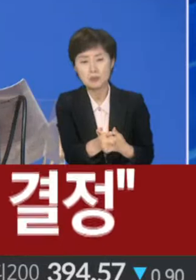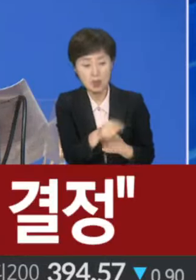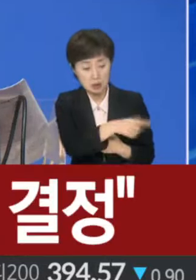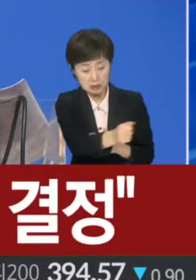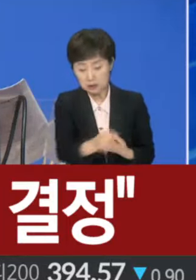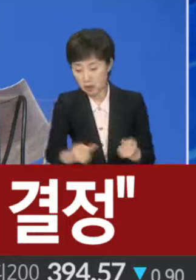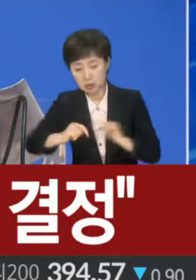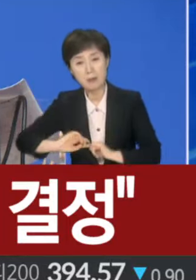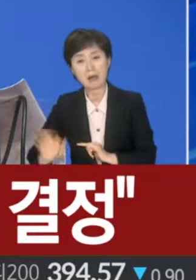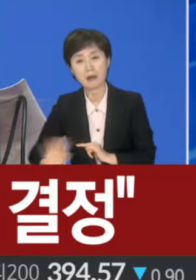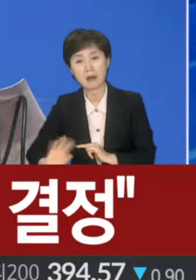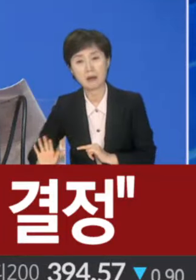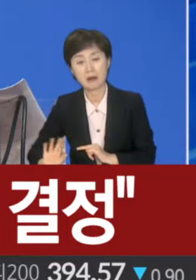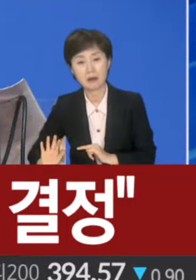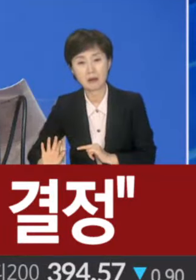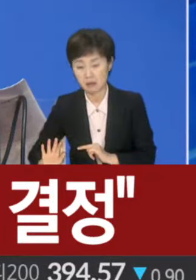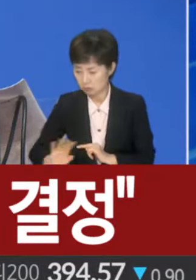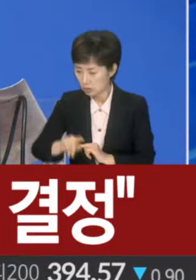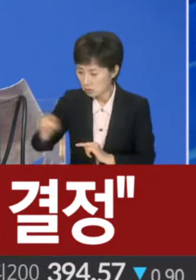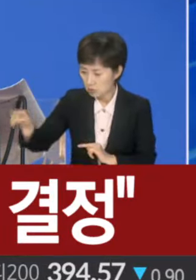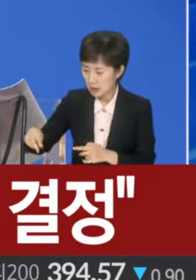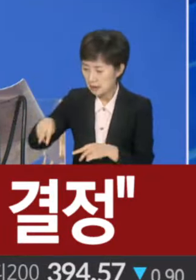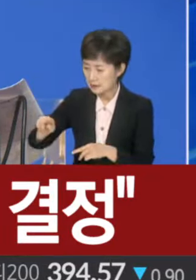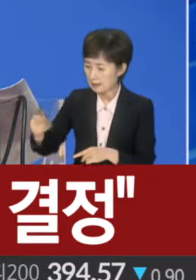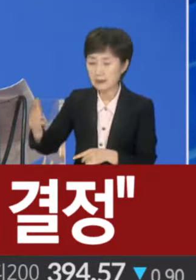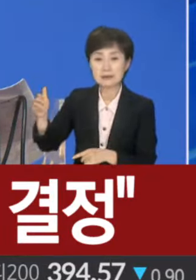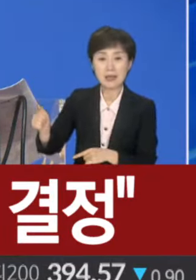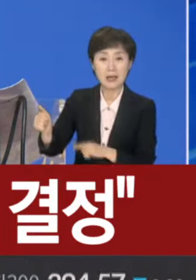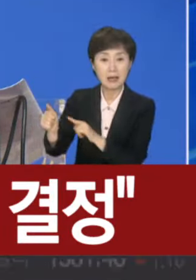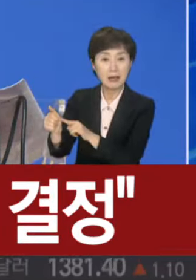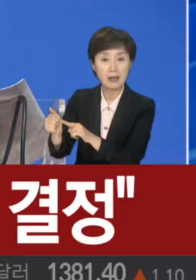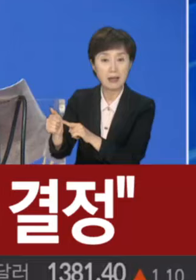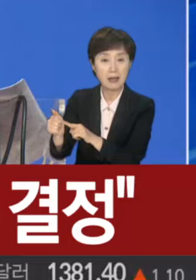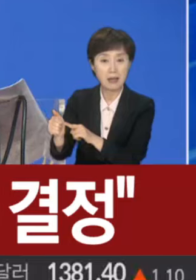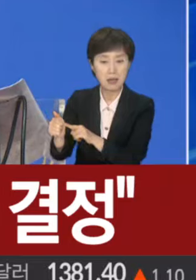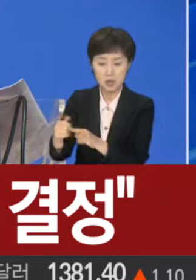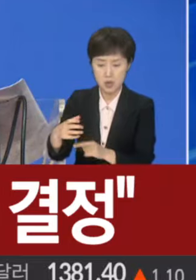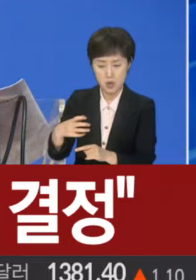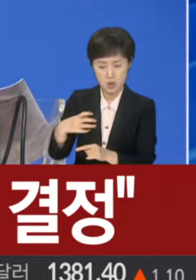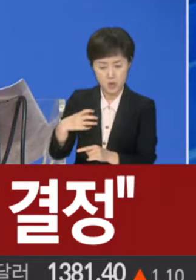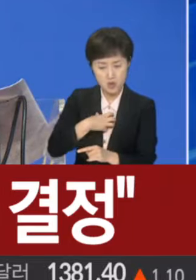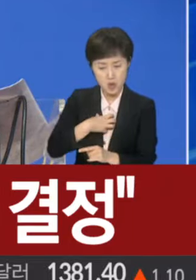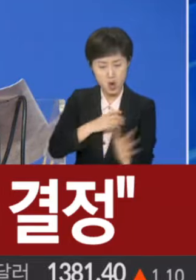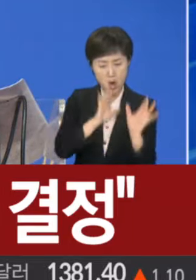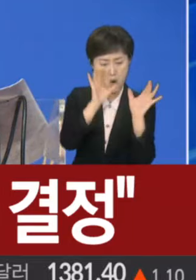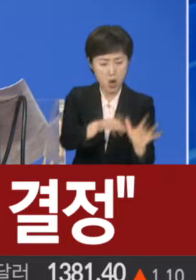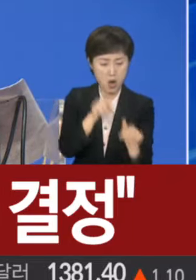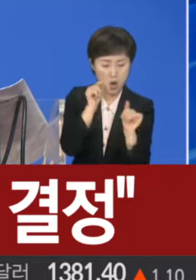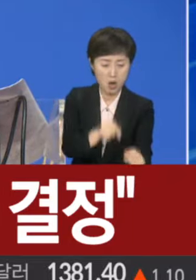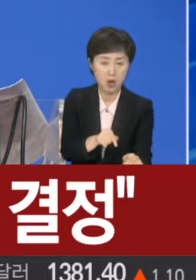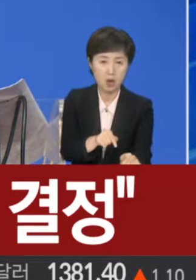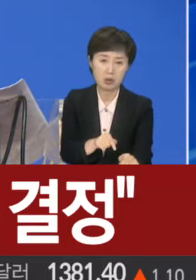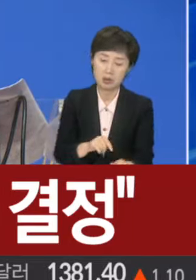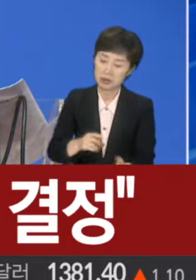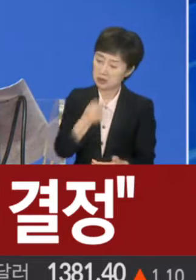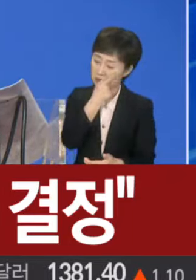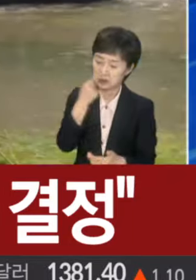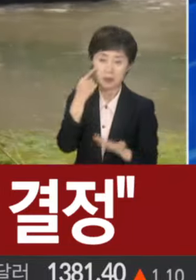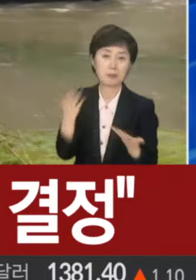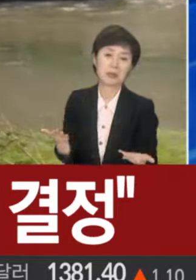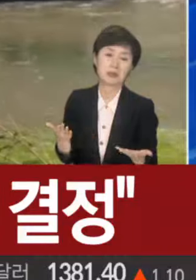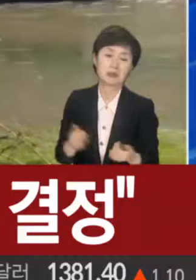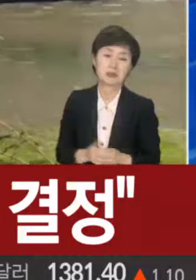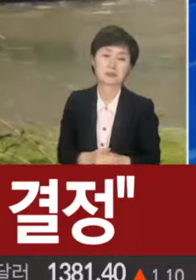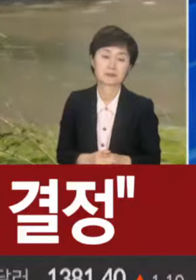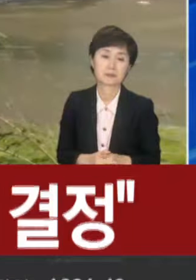참석하지도 않았기 때문에 이 부분에 대해서는 사단장으로서는 직접적인 새로운 위험을 창출한 구체적인 지시를 새롭게 했다고 보기 어렵다.